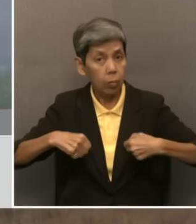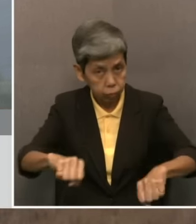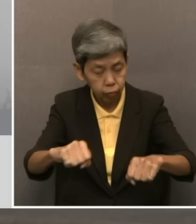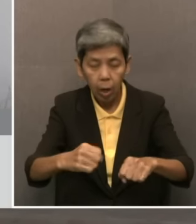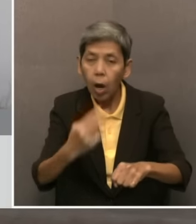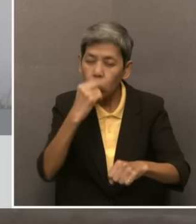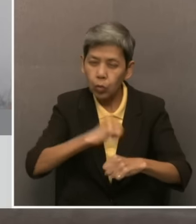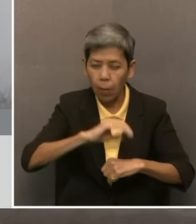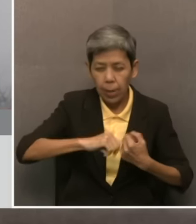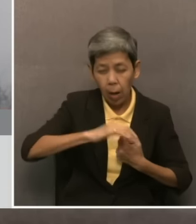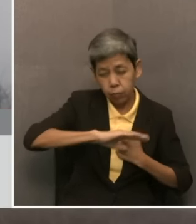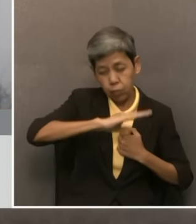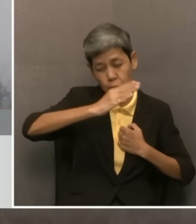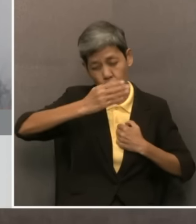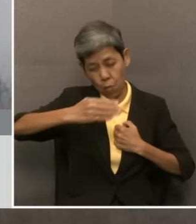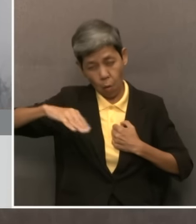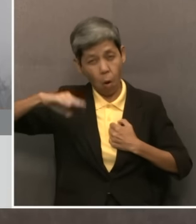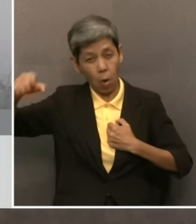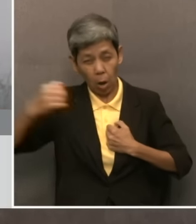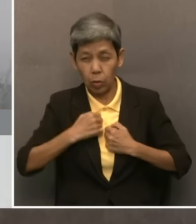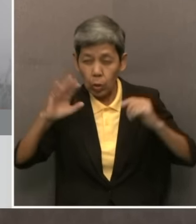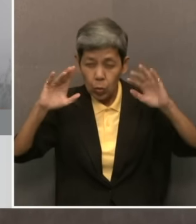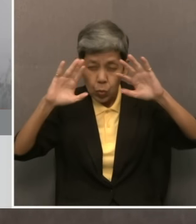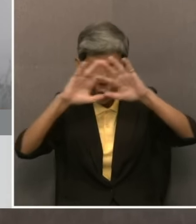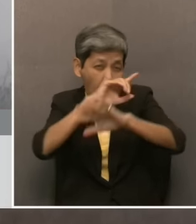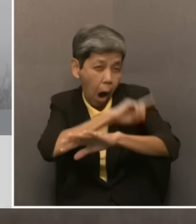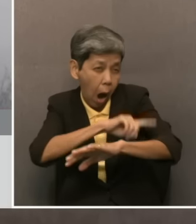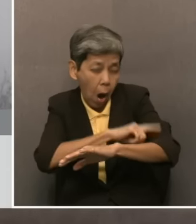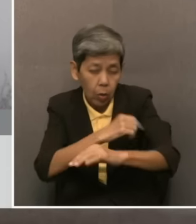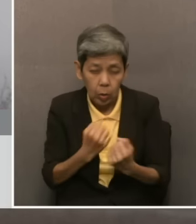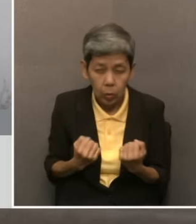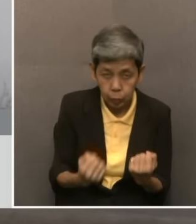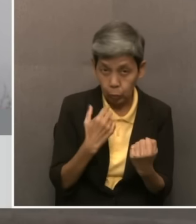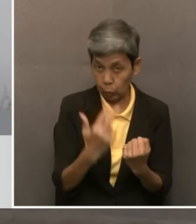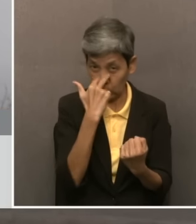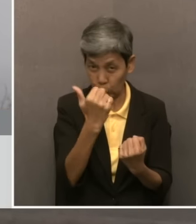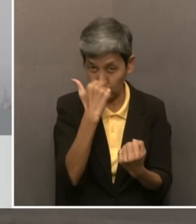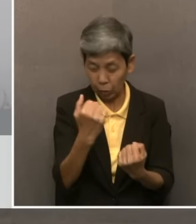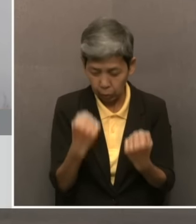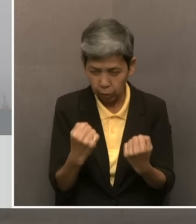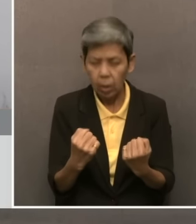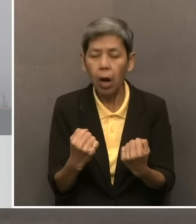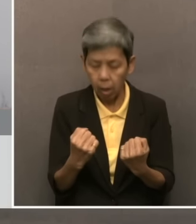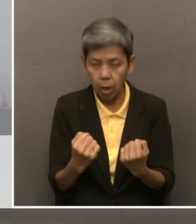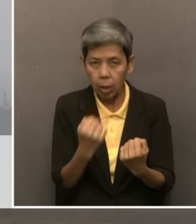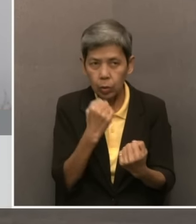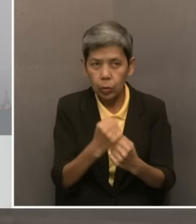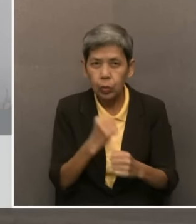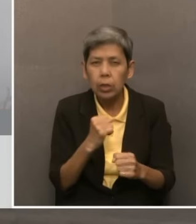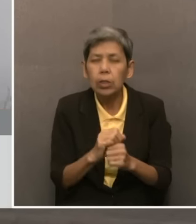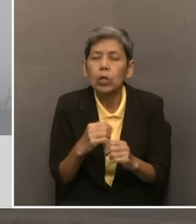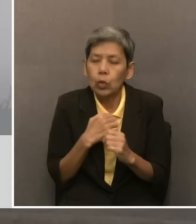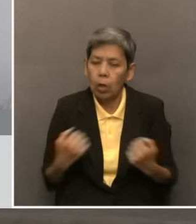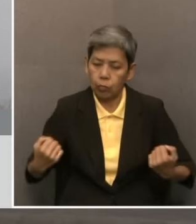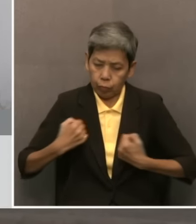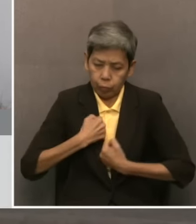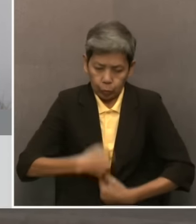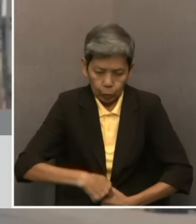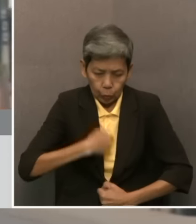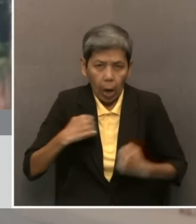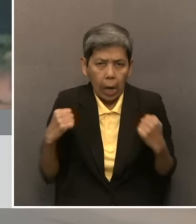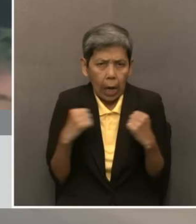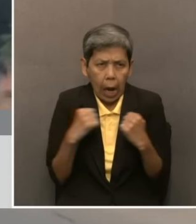ที่ดอยสูงและพื้นที่ที่หมอกลงจัดครับให้ใช้ความระมัดระวังและเตรียมพร้อมเครื่องกันหนาวรับมือสภาพอาก